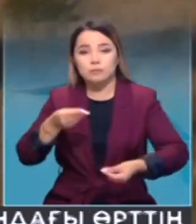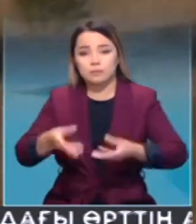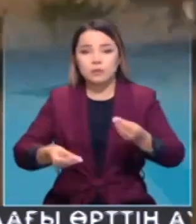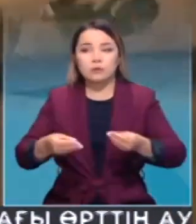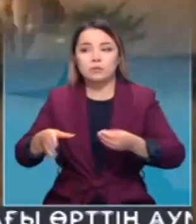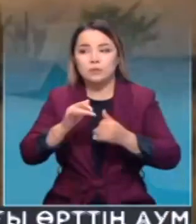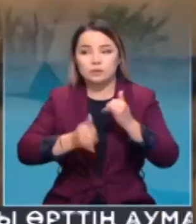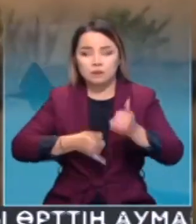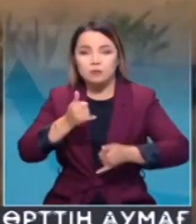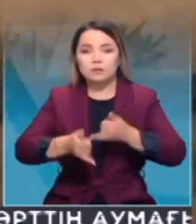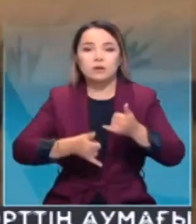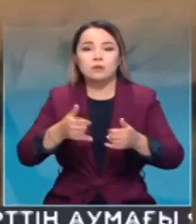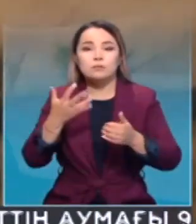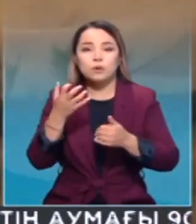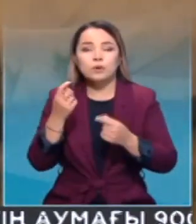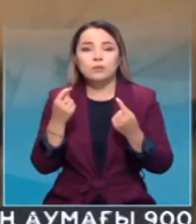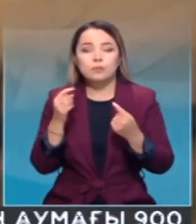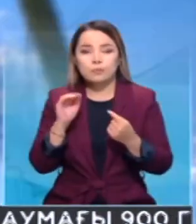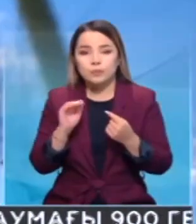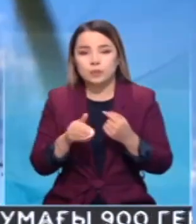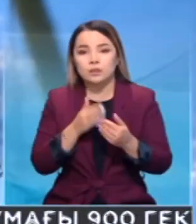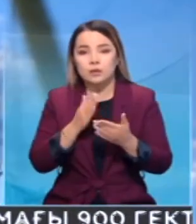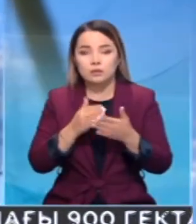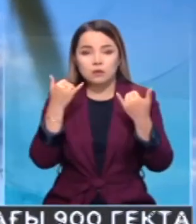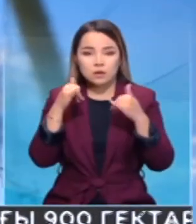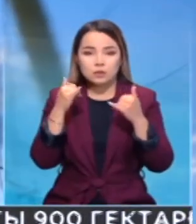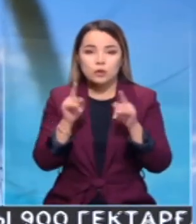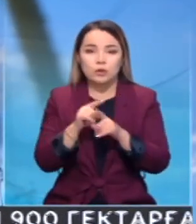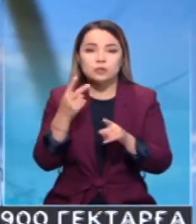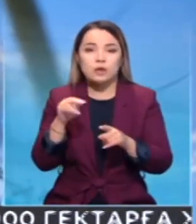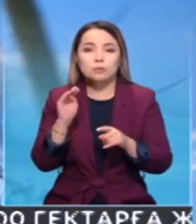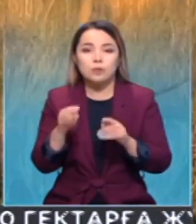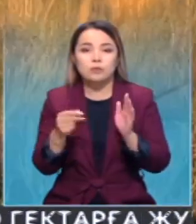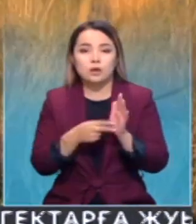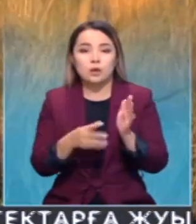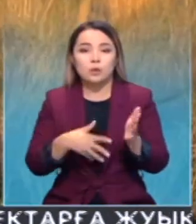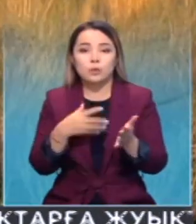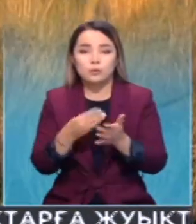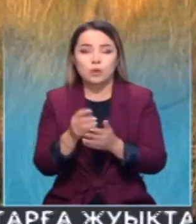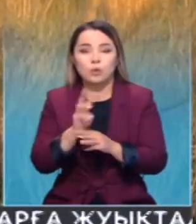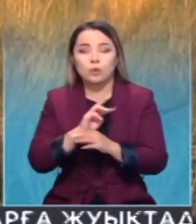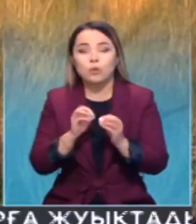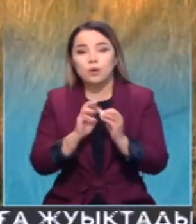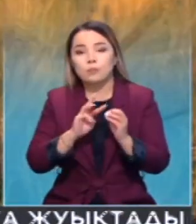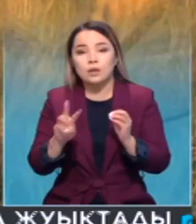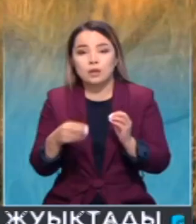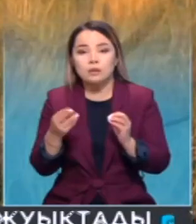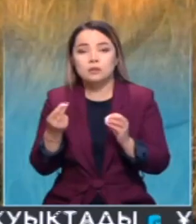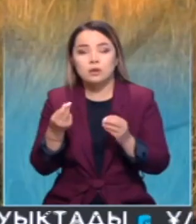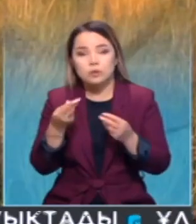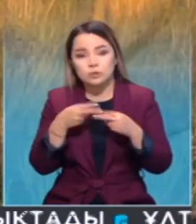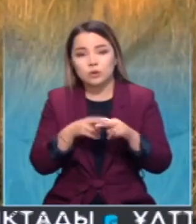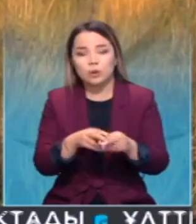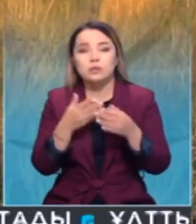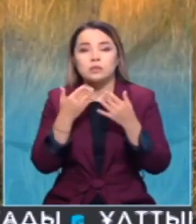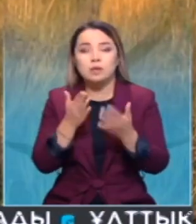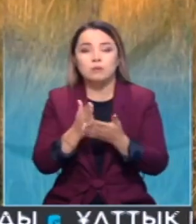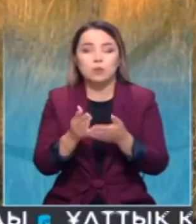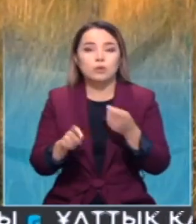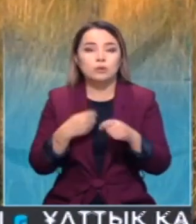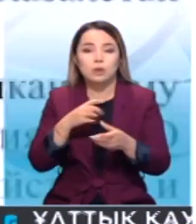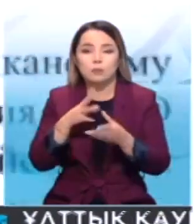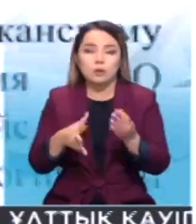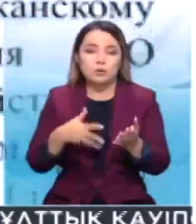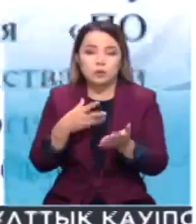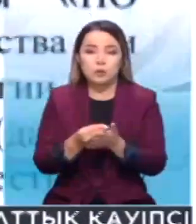аумақта 500 мыңнан аса ірі қара бар. Шаруалар сиыр басына 20 мың теңгеден төлеп 10 миллиард теңге субсидия берілсін деп талап қойып отыр.